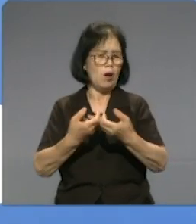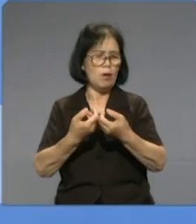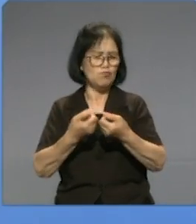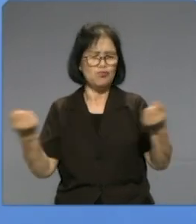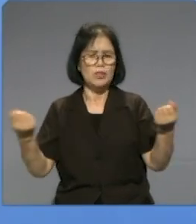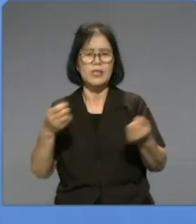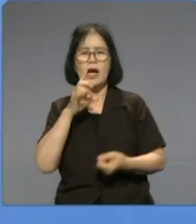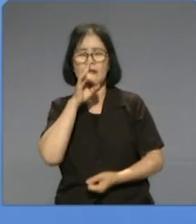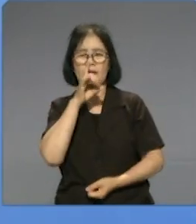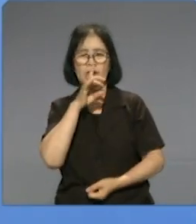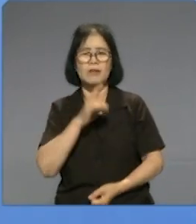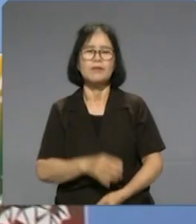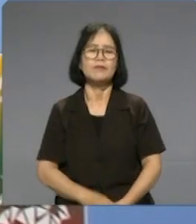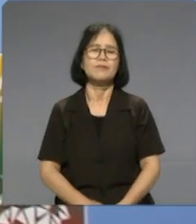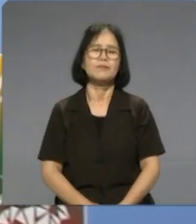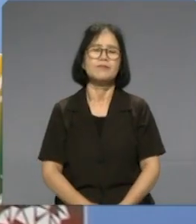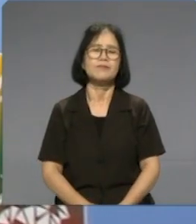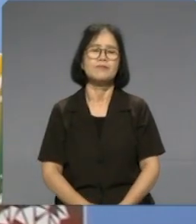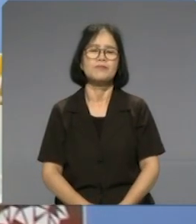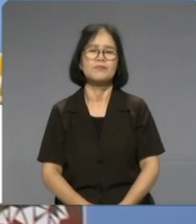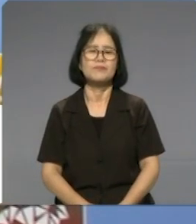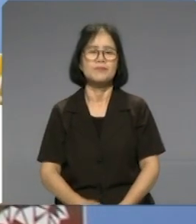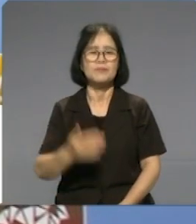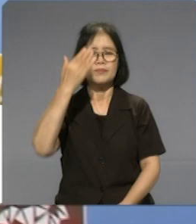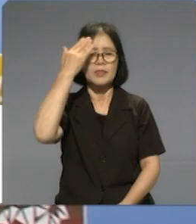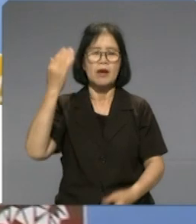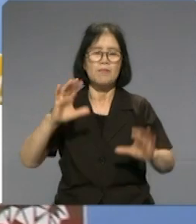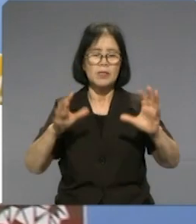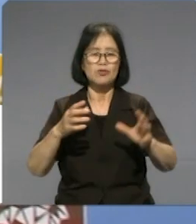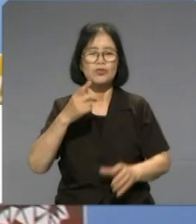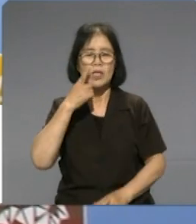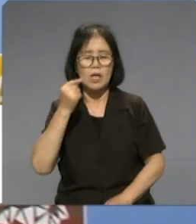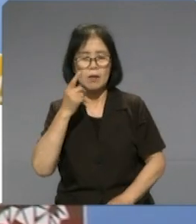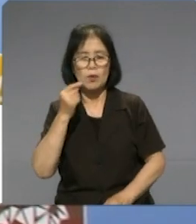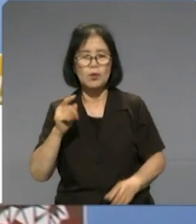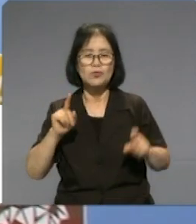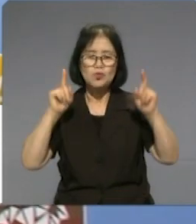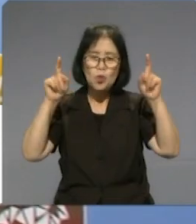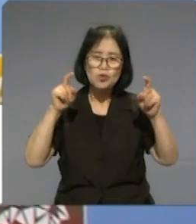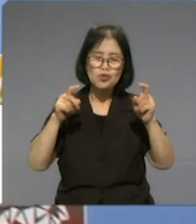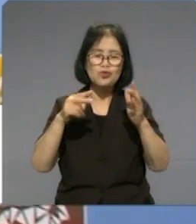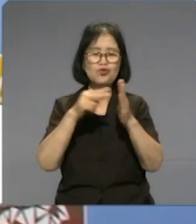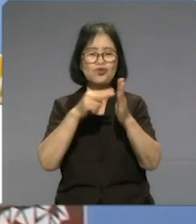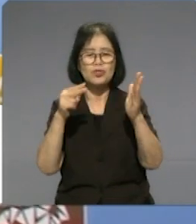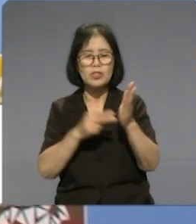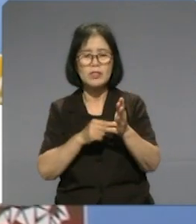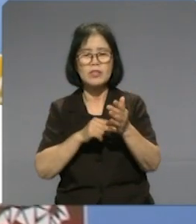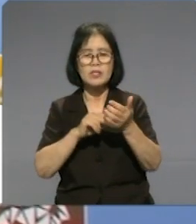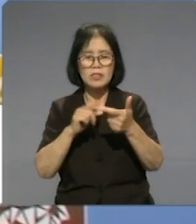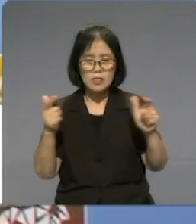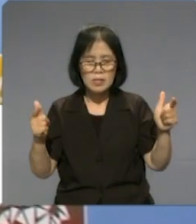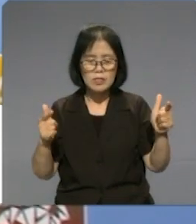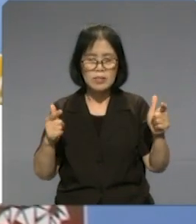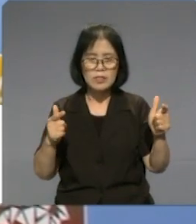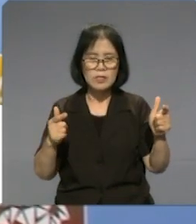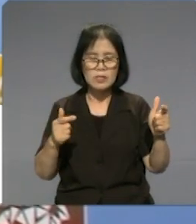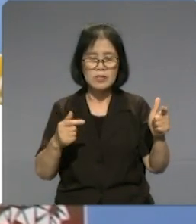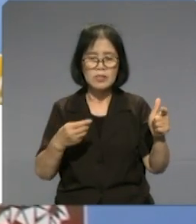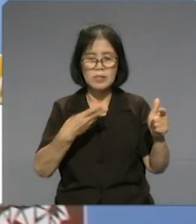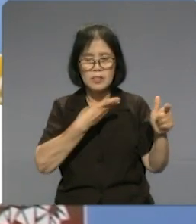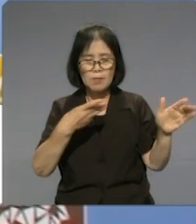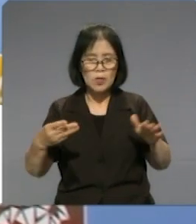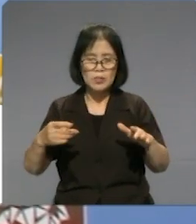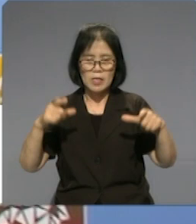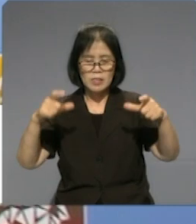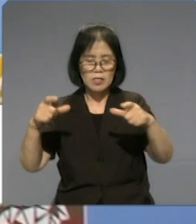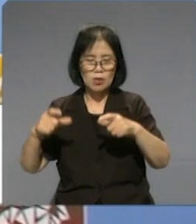상황이라고 강조했습니다. 우리 대한민국, 일본, 호주, 뉴질랜드 같은 인태 지역의